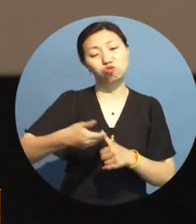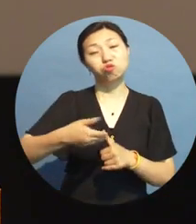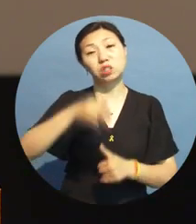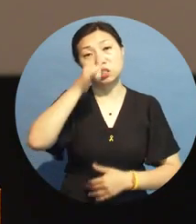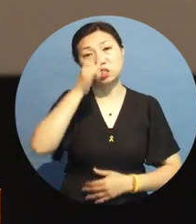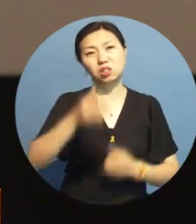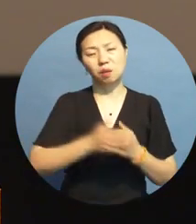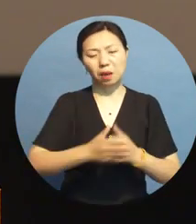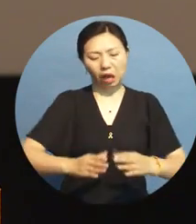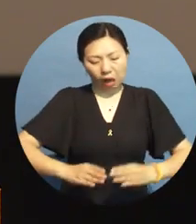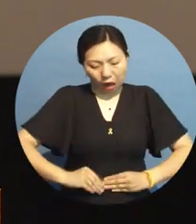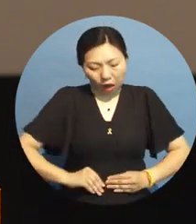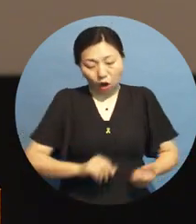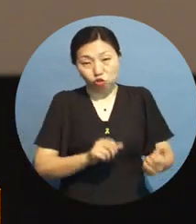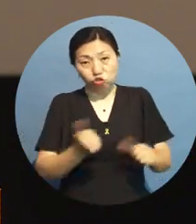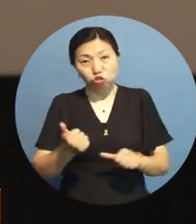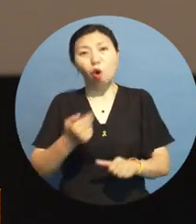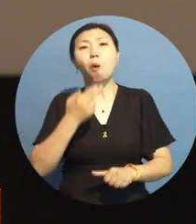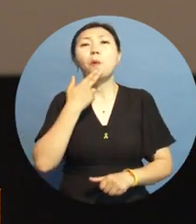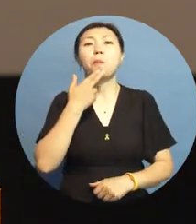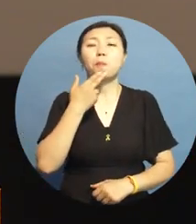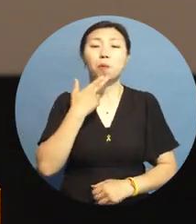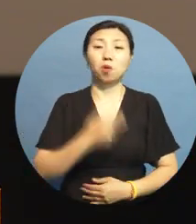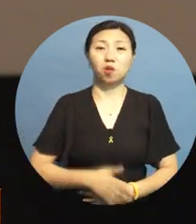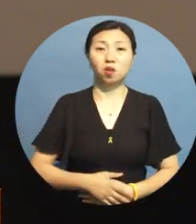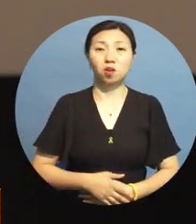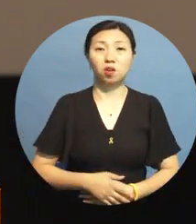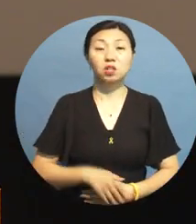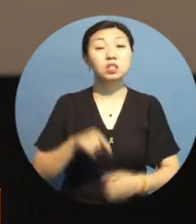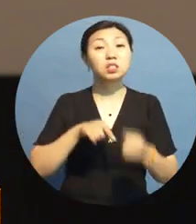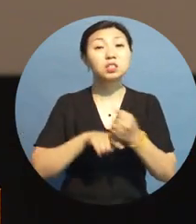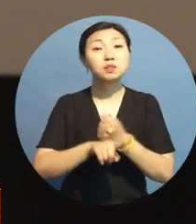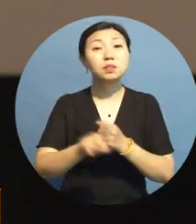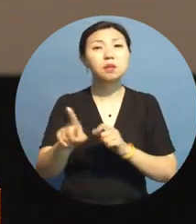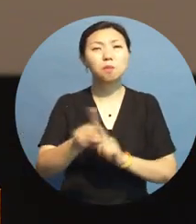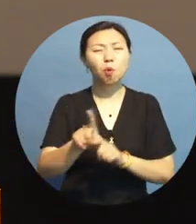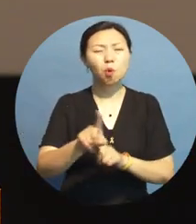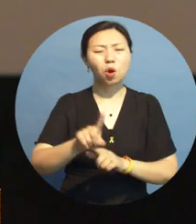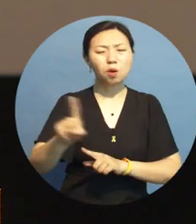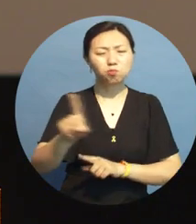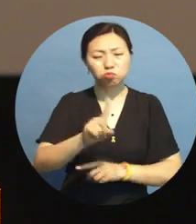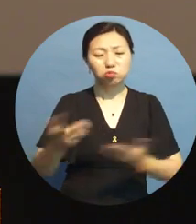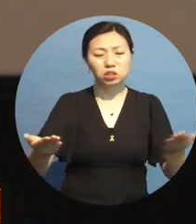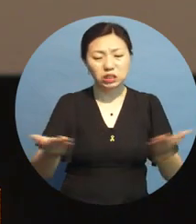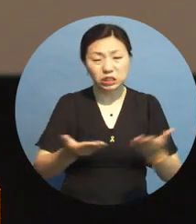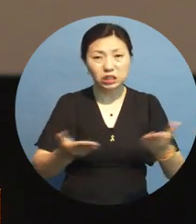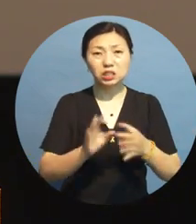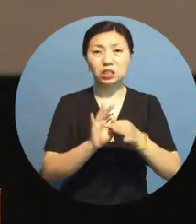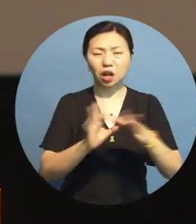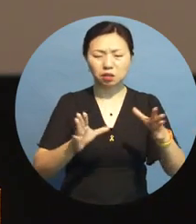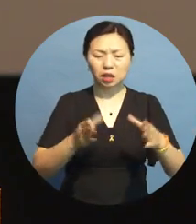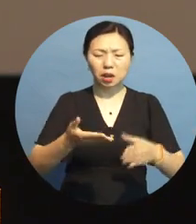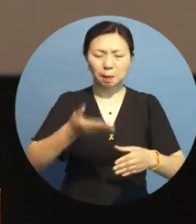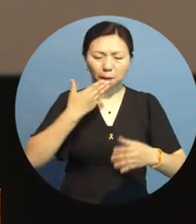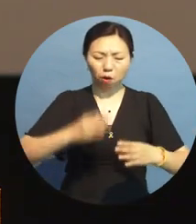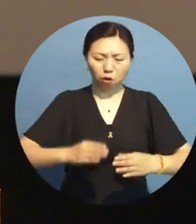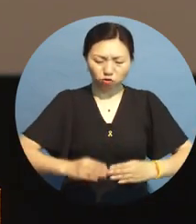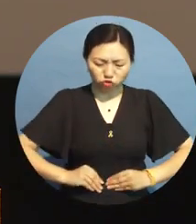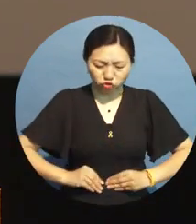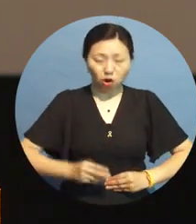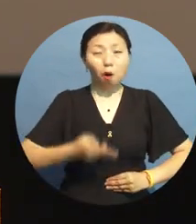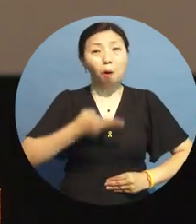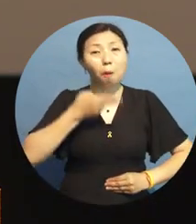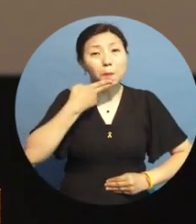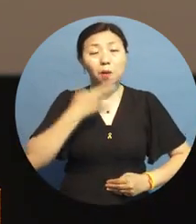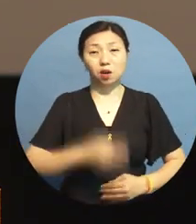굶어 죽지는 않는다. 그 말은 뭘 해도 굶어는 안 죽는다. 이런